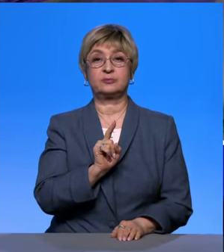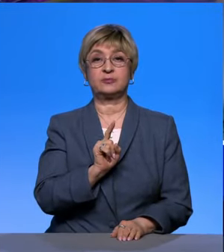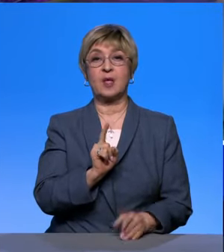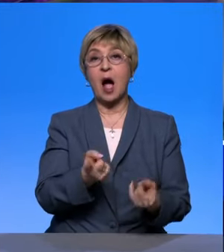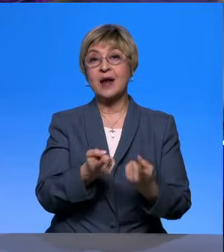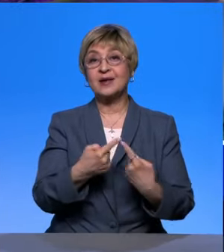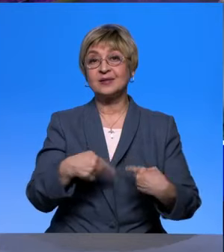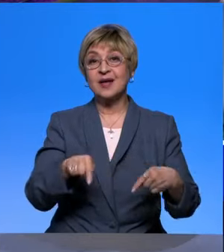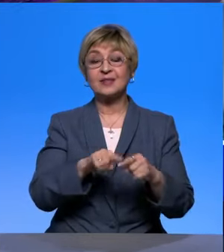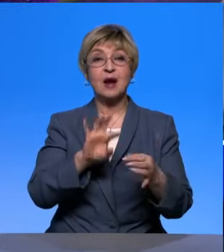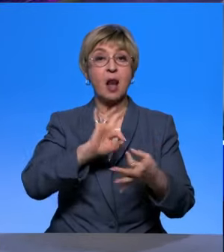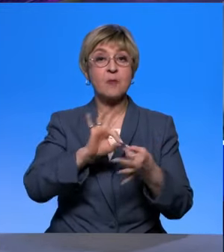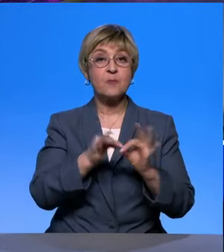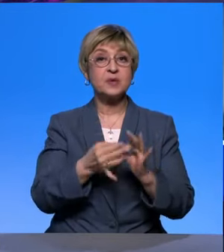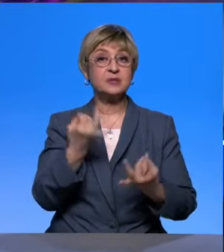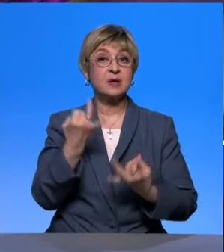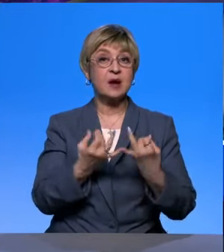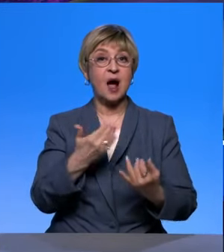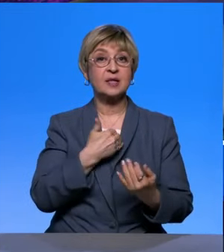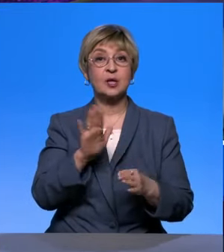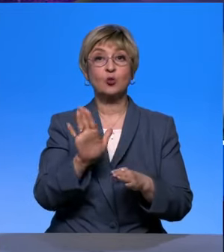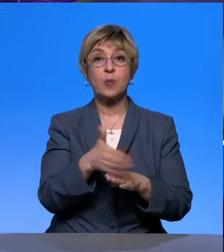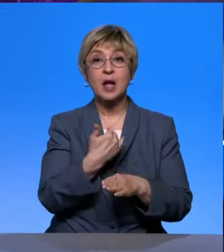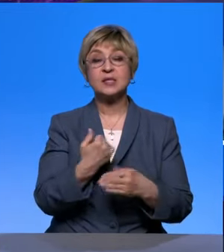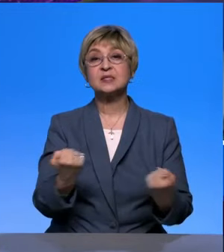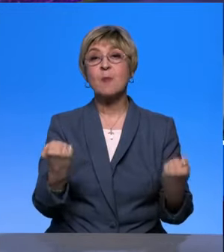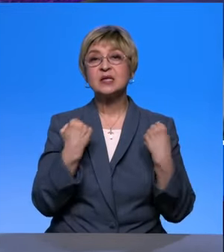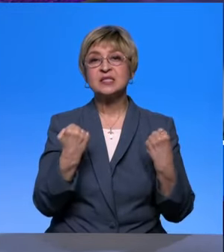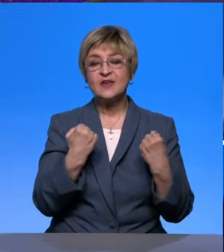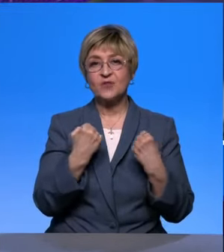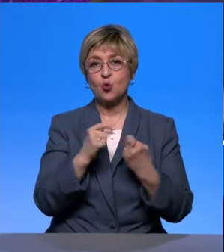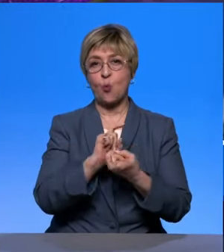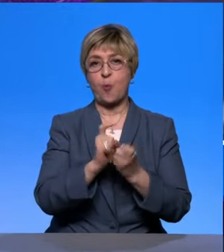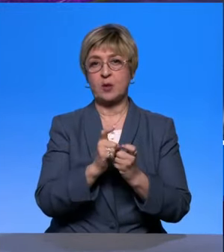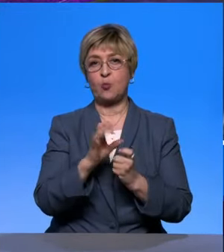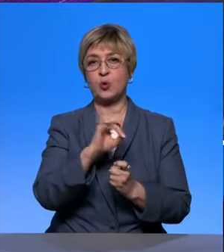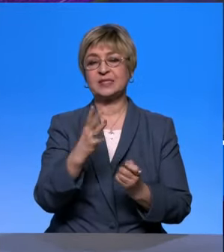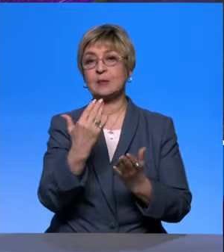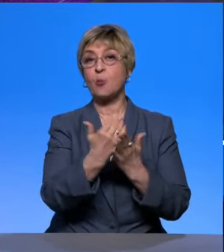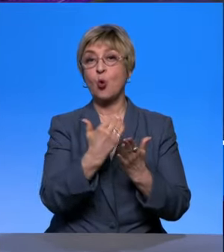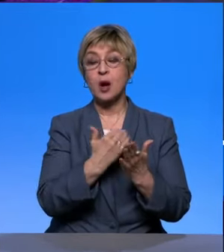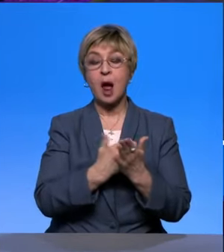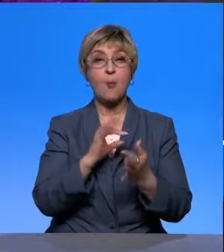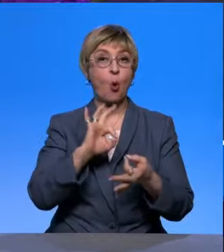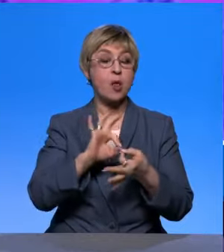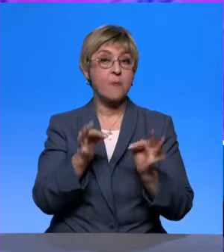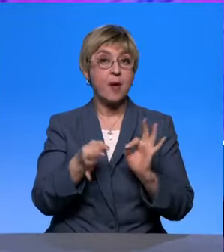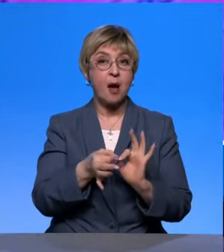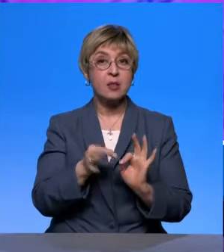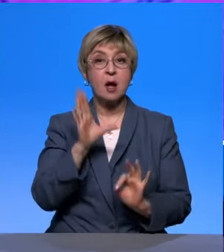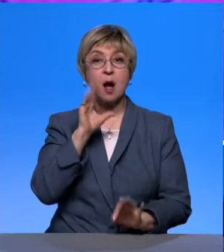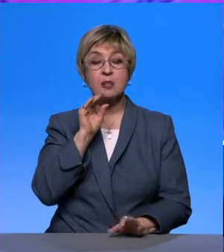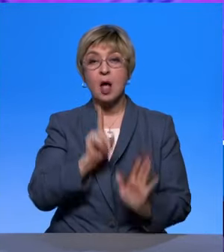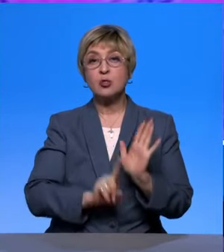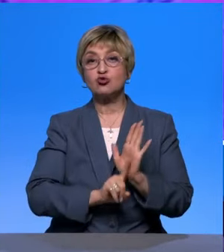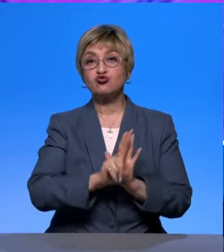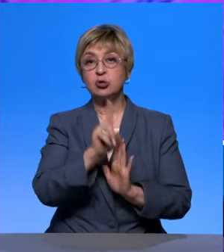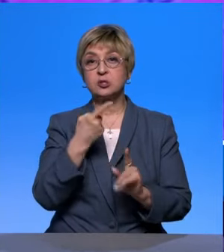организаторы Олимпийских игр захотят убрать спортивную борьбу из программы Олимпиад. Когда начались вот эти